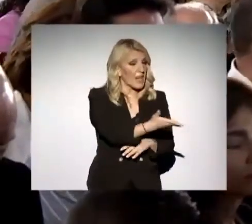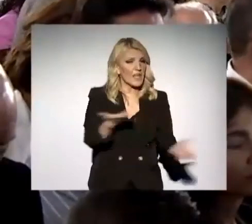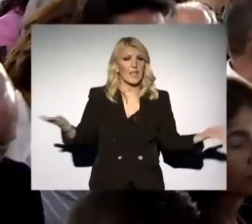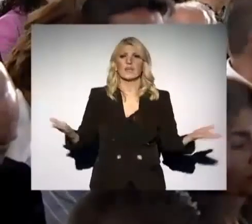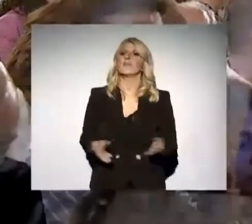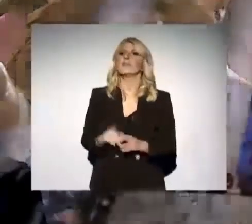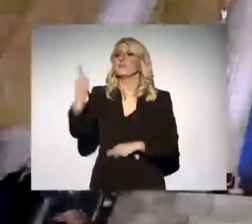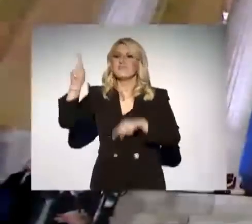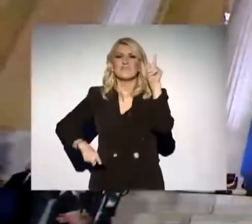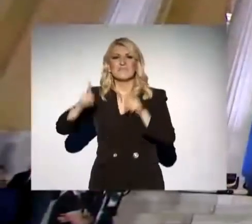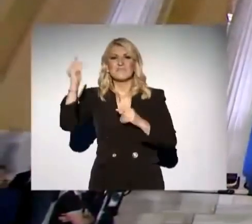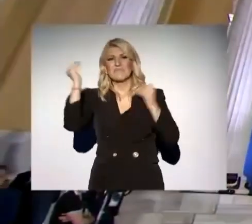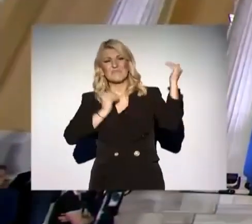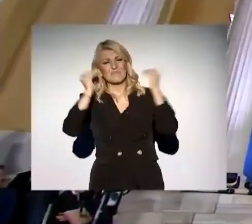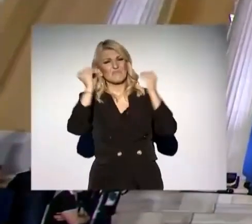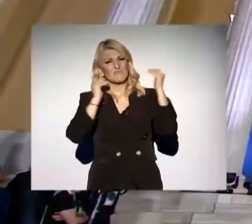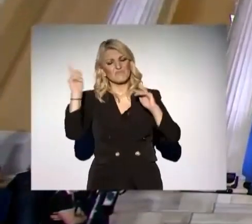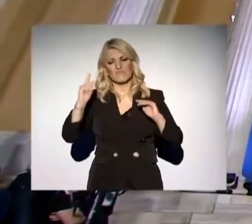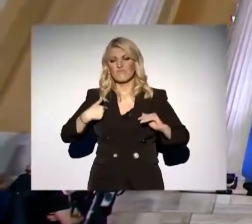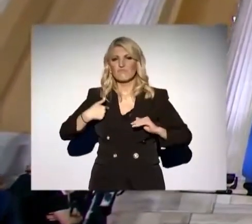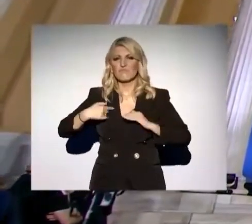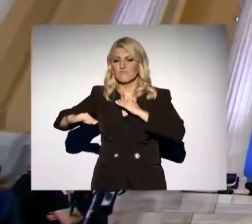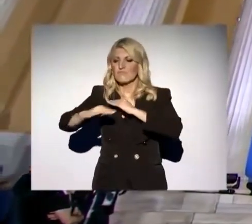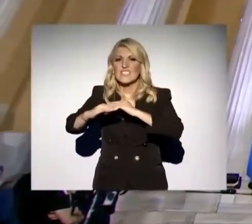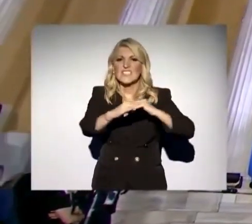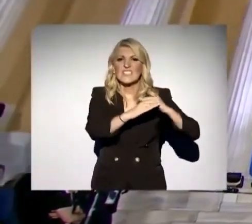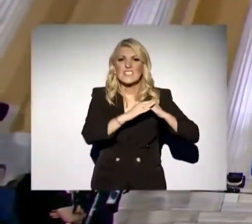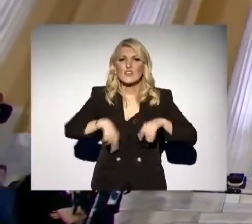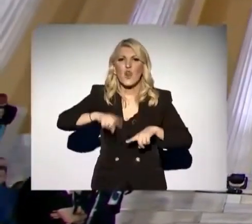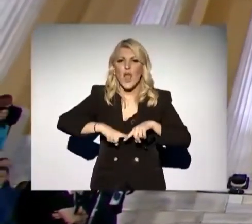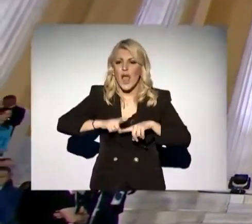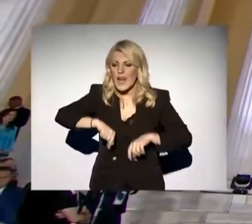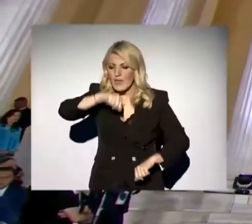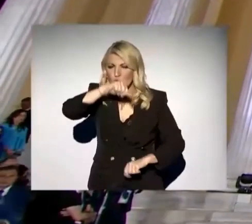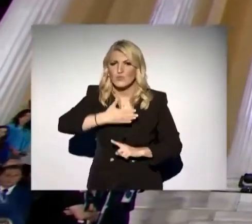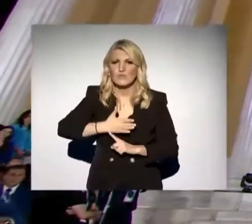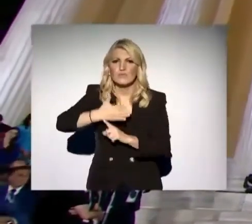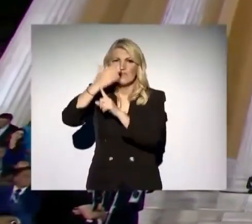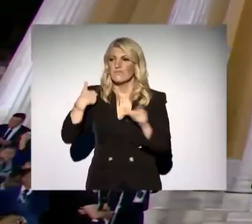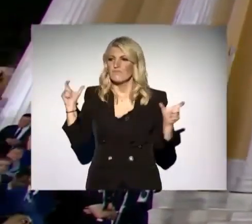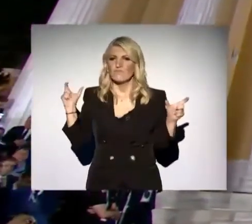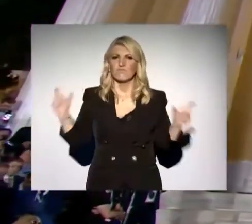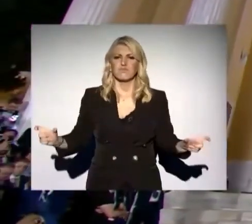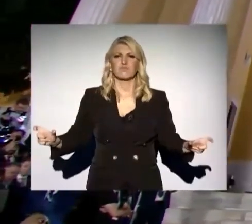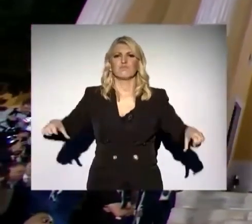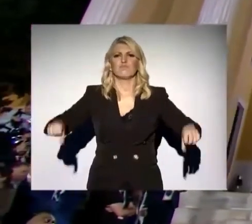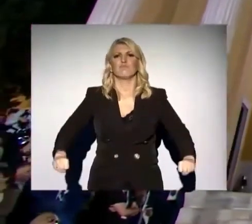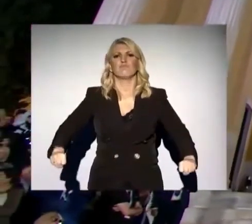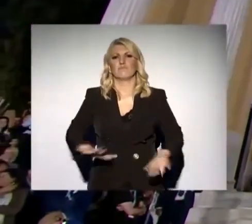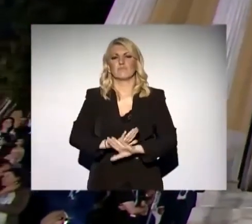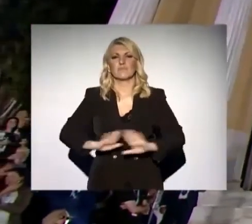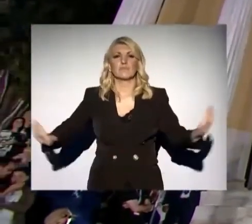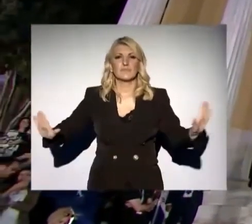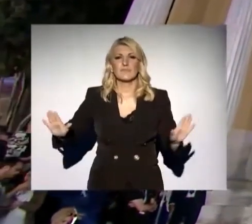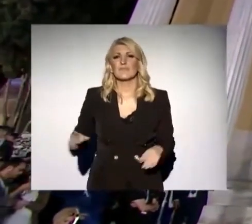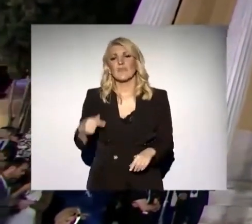αμφισβητούν τα εθνικά μας δίκαια. Αυτή είναι η μεγάλη μας διαφορά με όσους